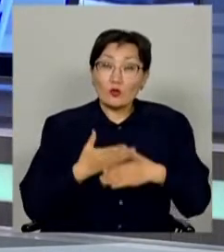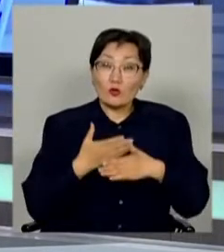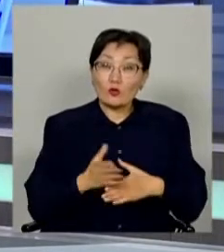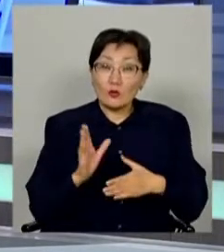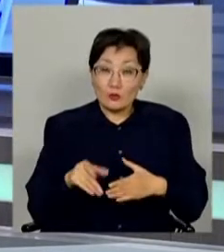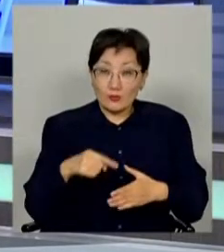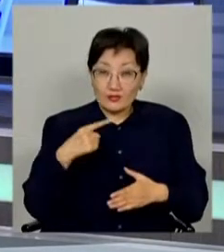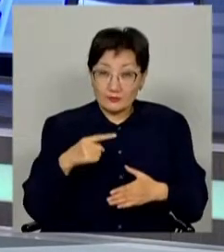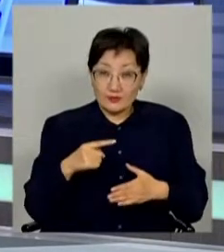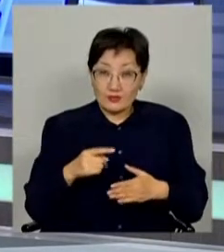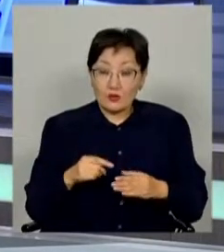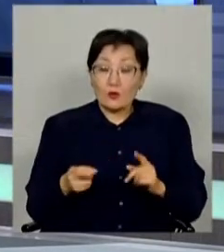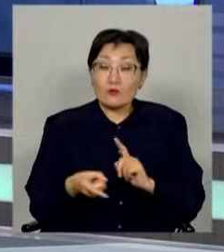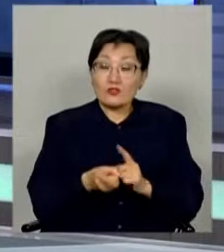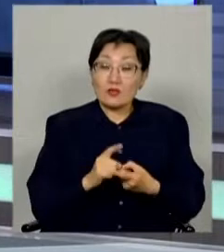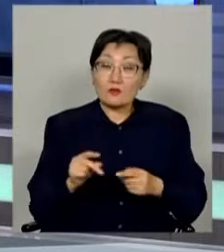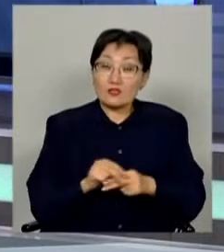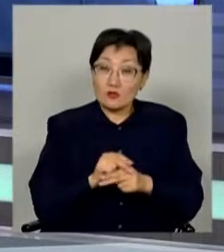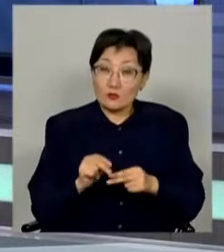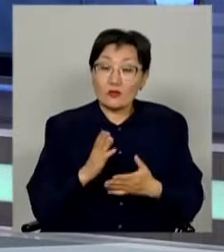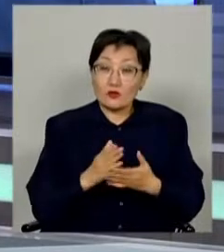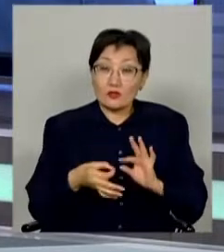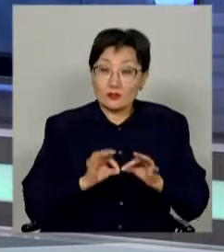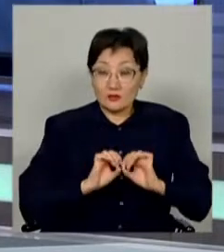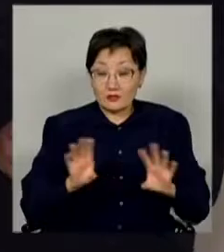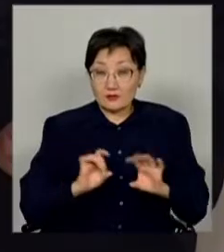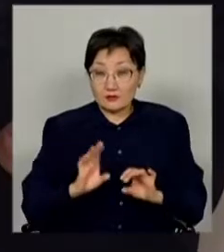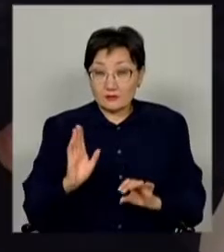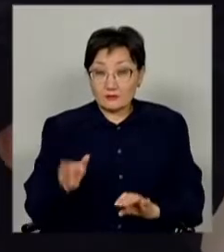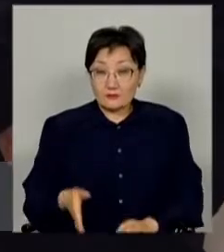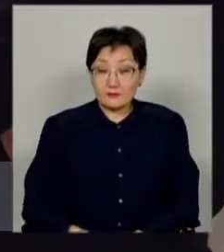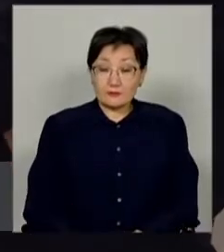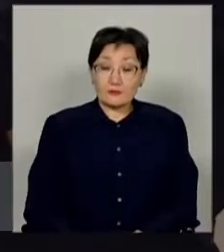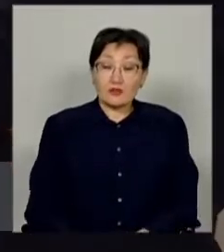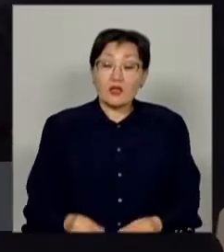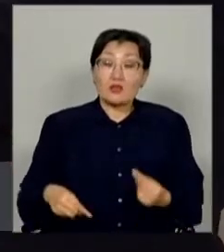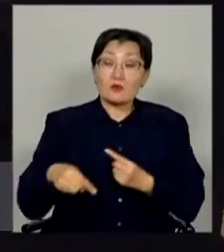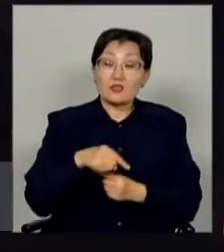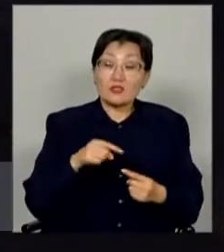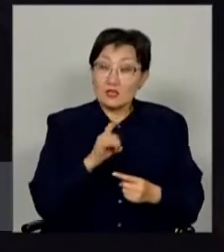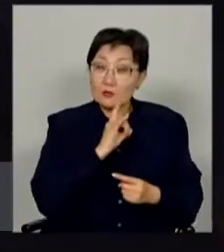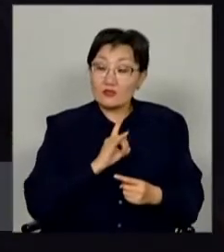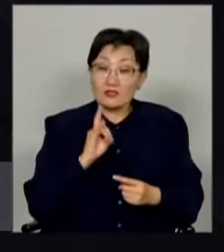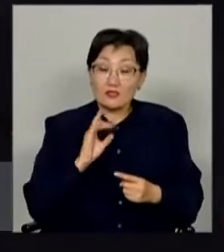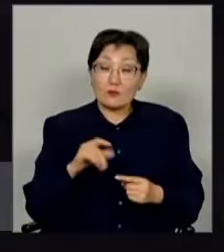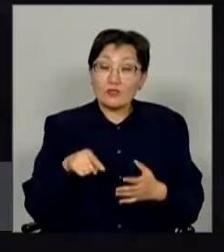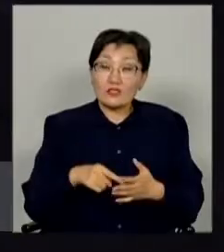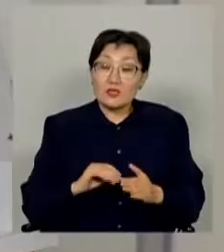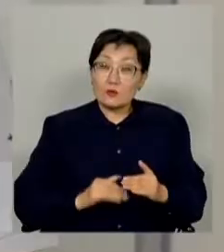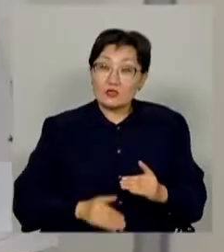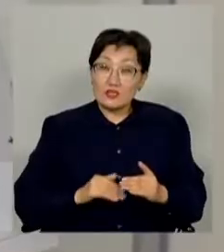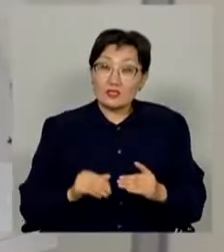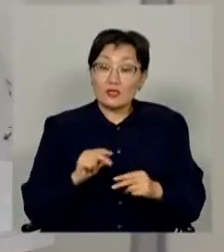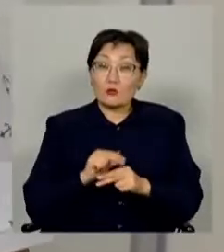деген далға тартты. Өзгерістермен ұлағат арғын таныстырады. Кәсіпкер Наталья Сидоровичтің қалада жекеменшік